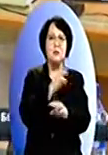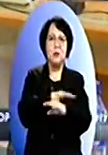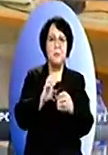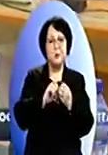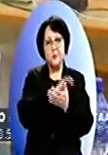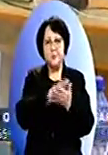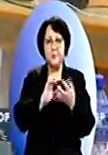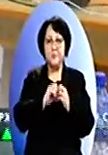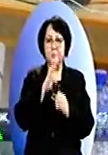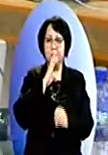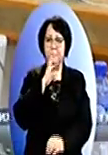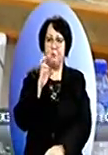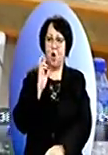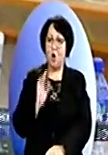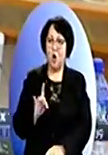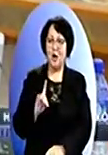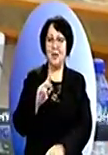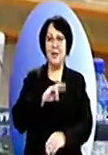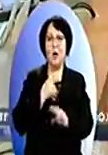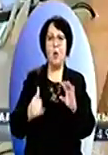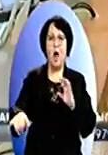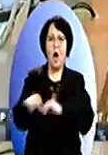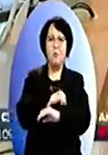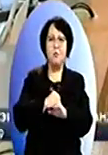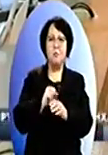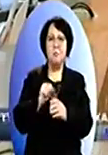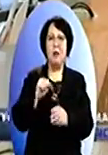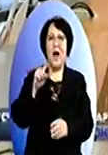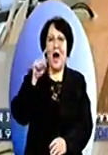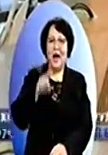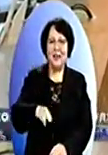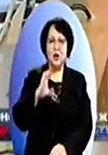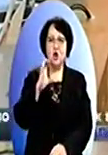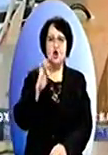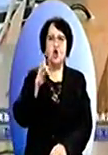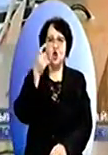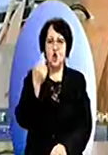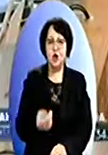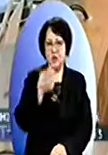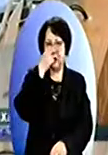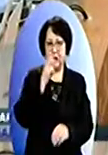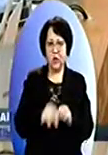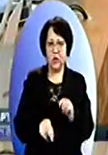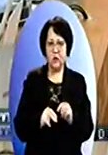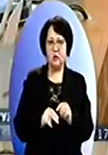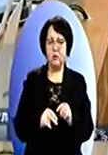Баян-Хонгор, Дархан Уул аймагт үнэт металлын сорьцын хяналтын лаборатори байгуулахаар болжээ.